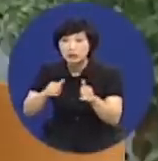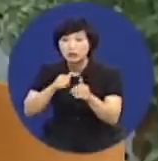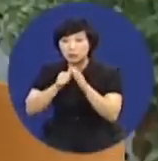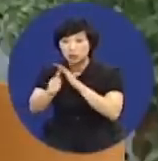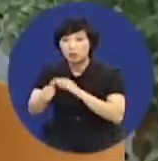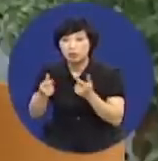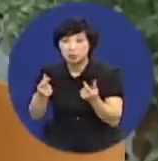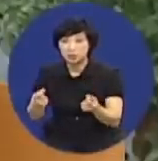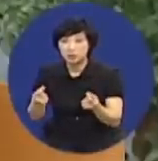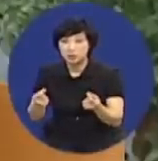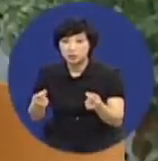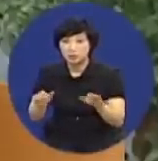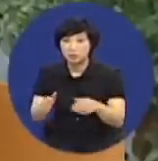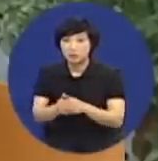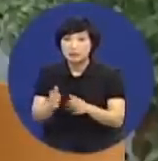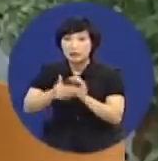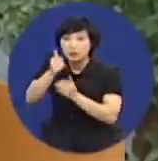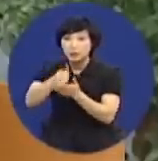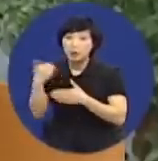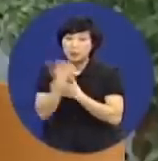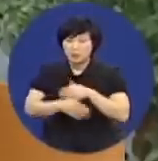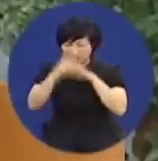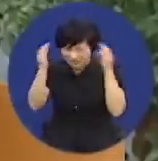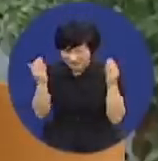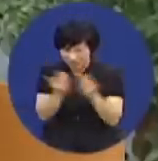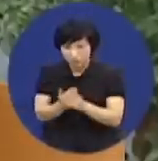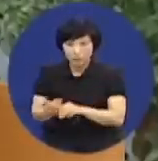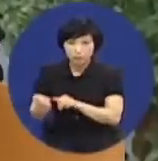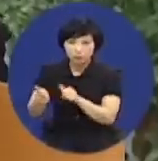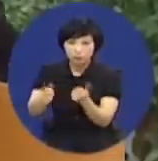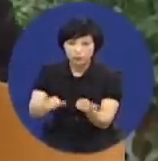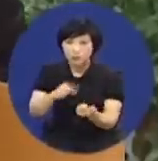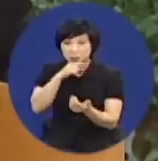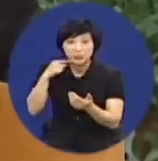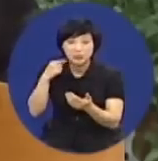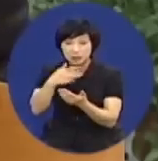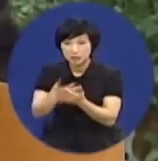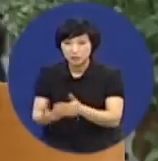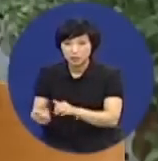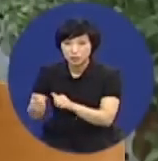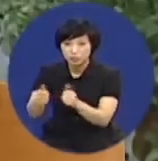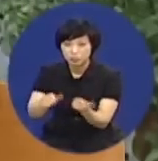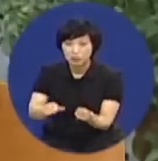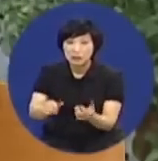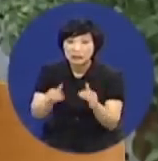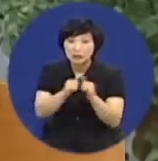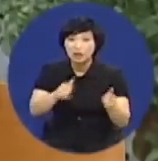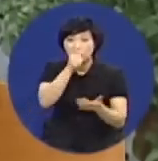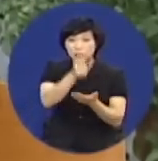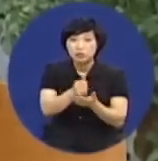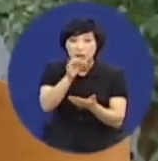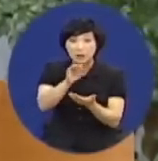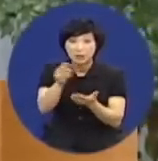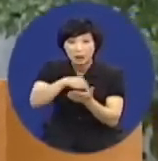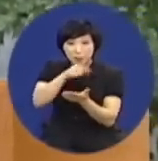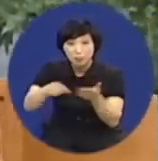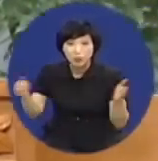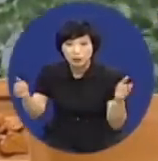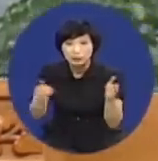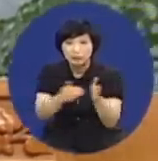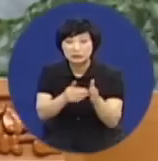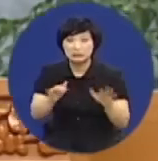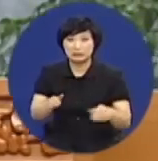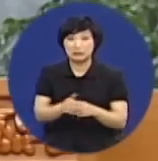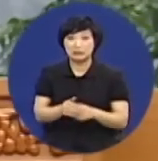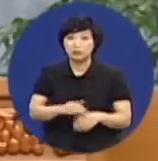人の中の罪人のように犠牲になって、血を流し、人間の罪を